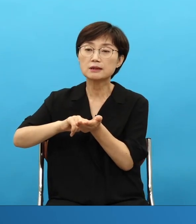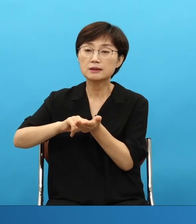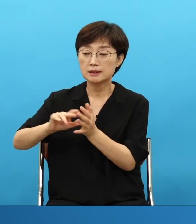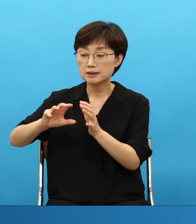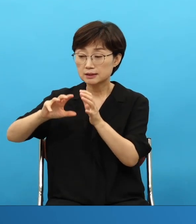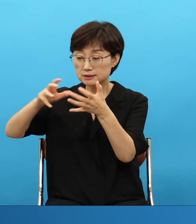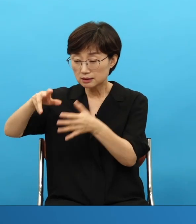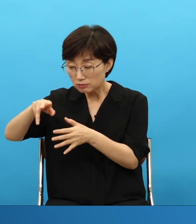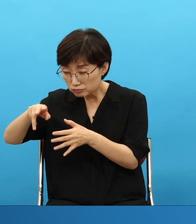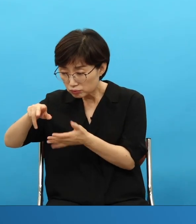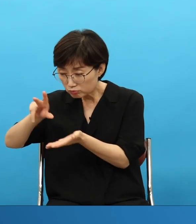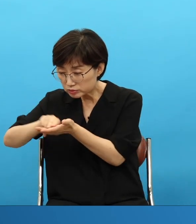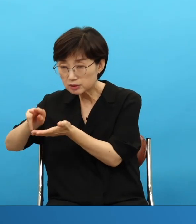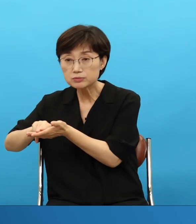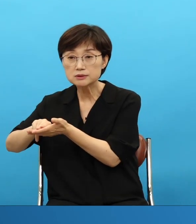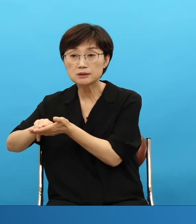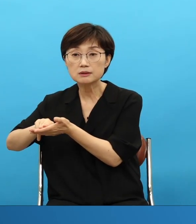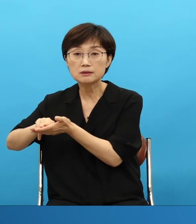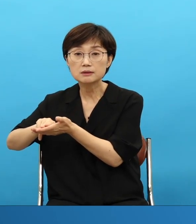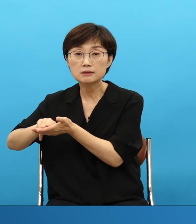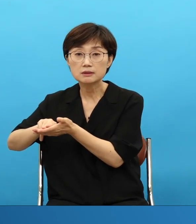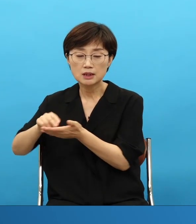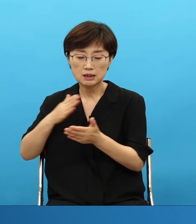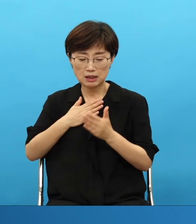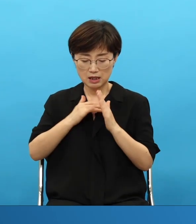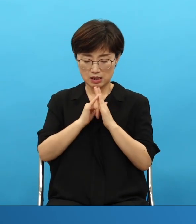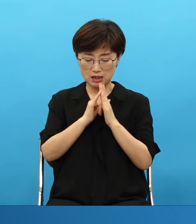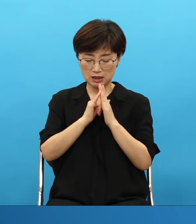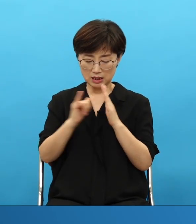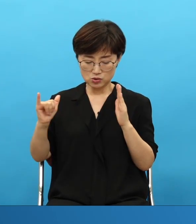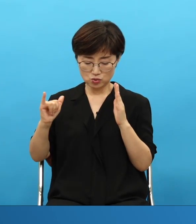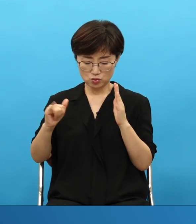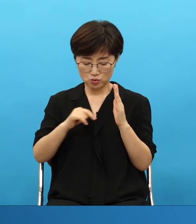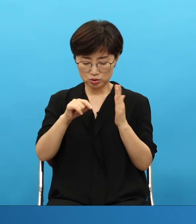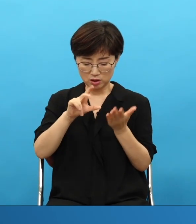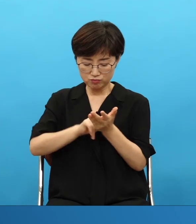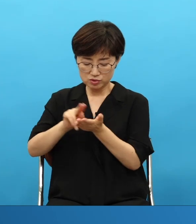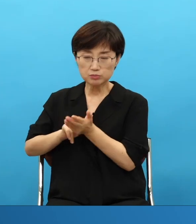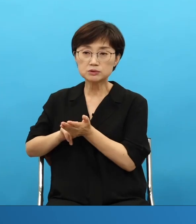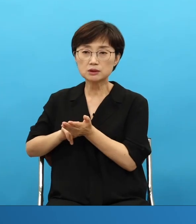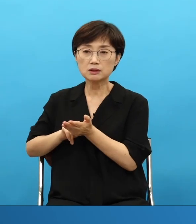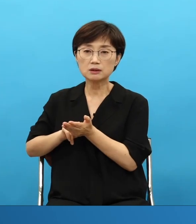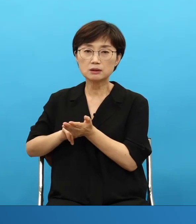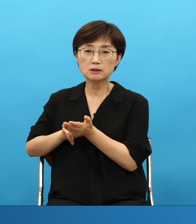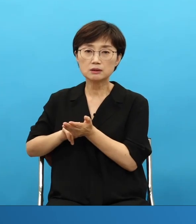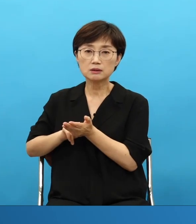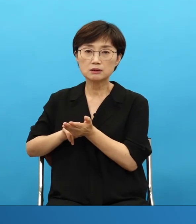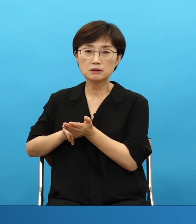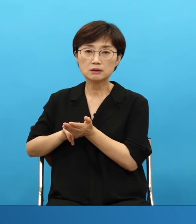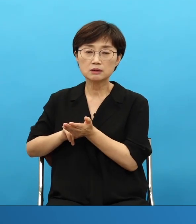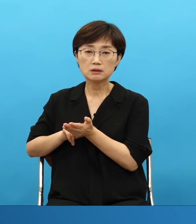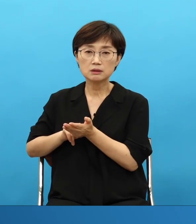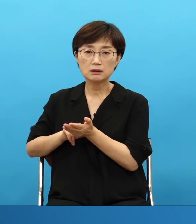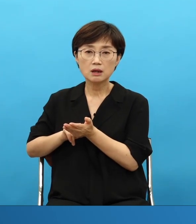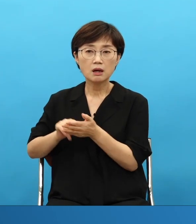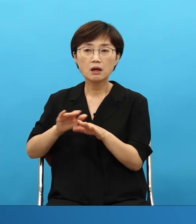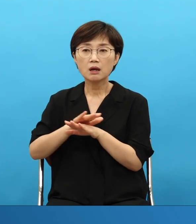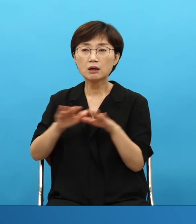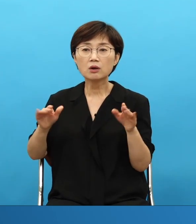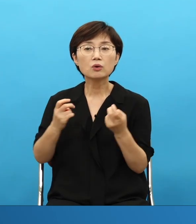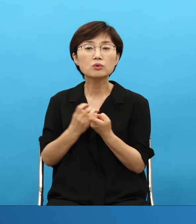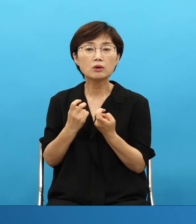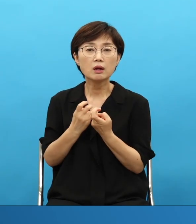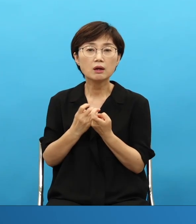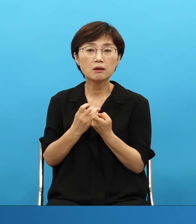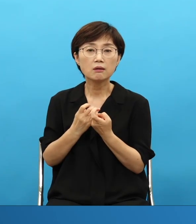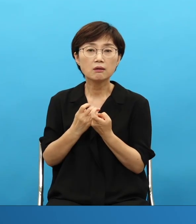영적 문제, 우리의 가문에 있는 문제들은 천지 개벽 때는 복음의 역사 아니고는 불가능해요.